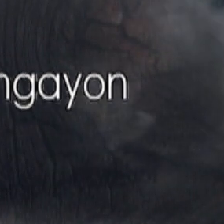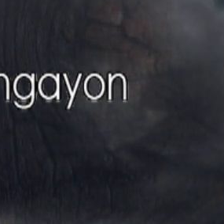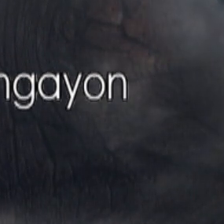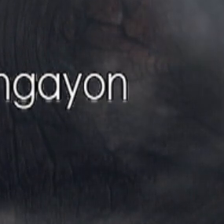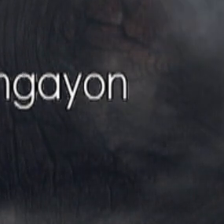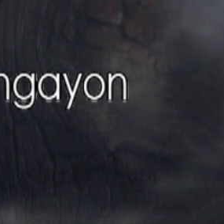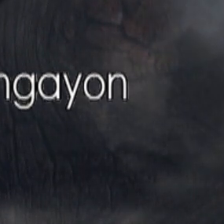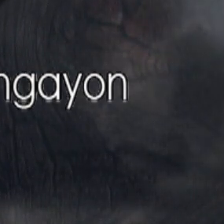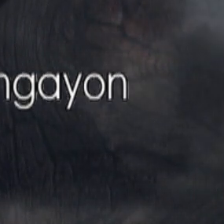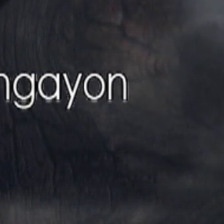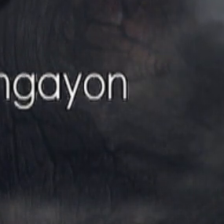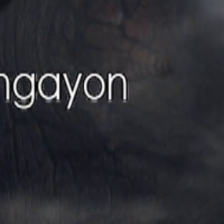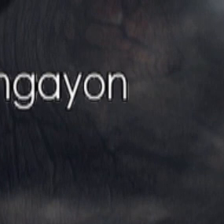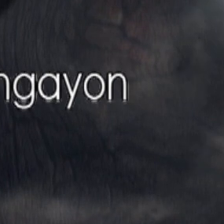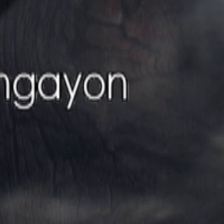ka na.